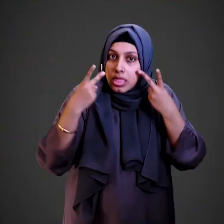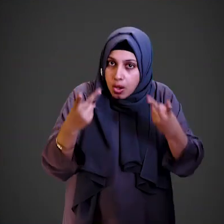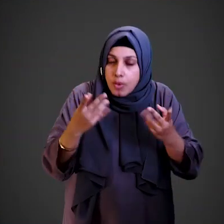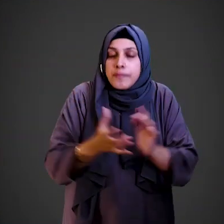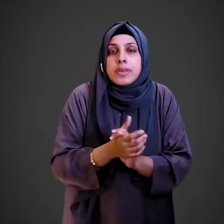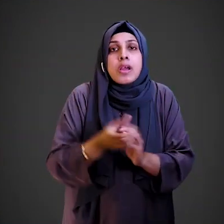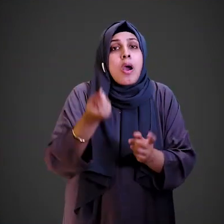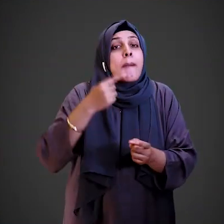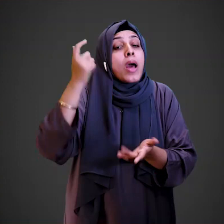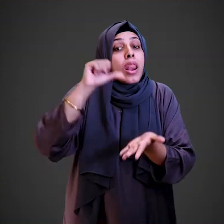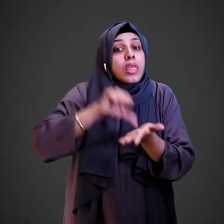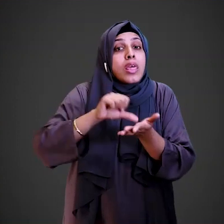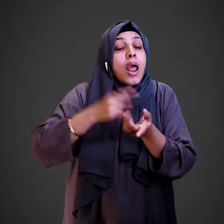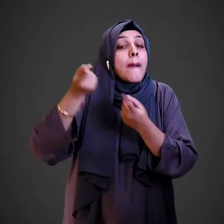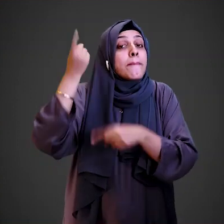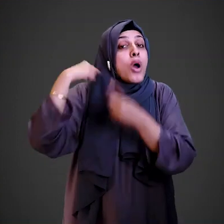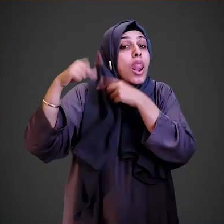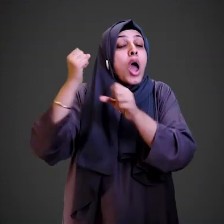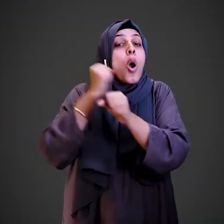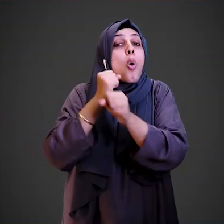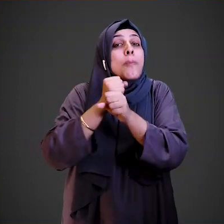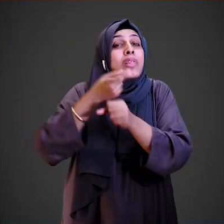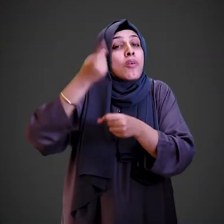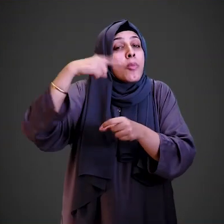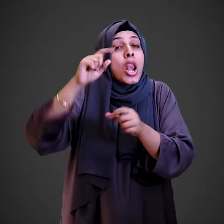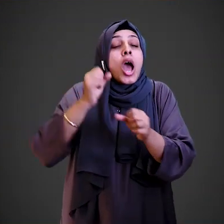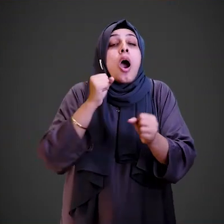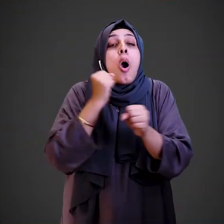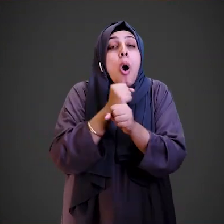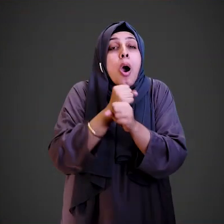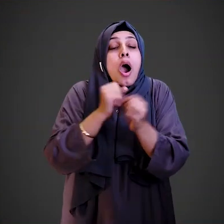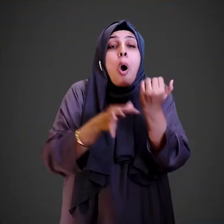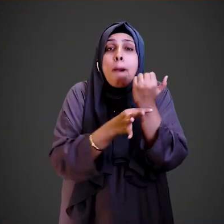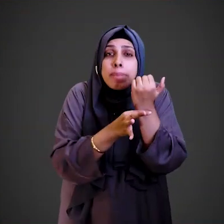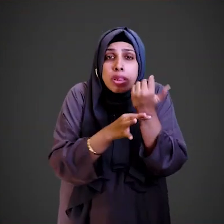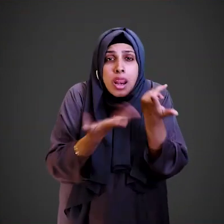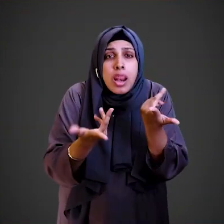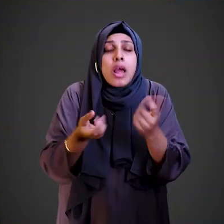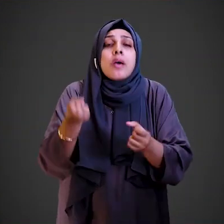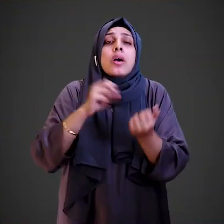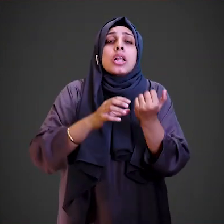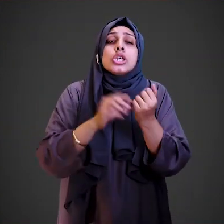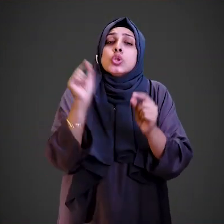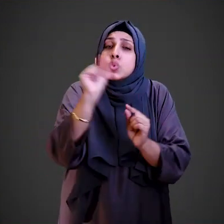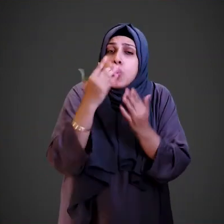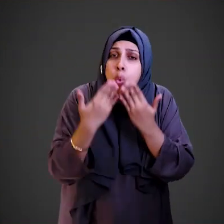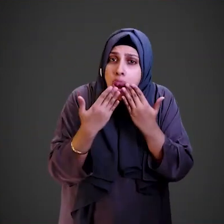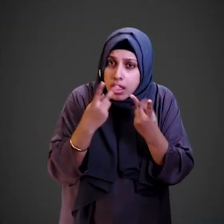یا برٹش راج کے قائم کردہ سرکاری ہسپتال اور سرکاری اسکول،